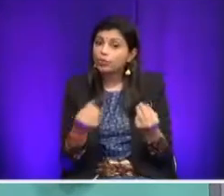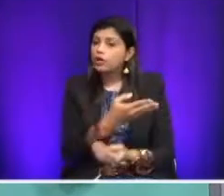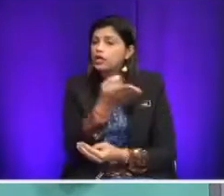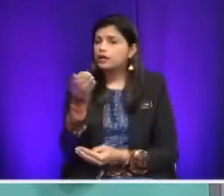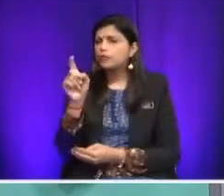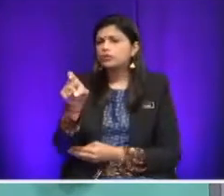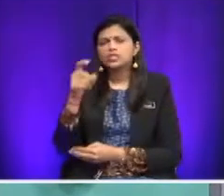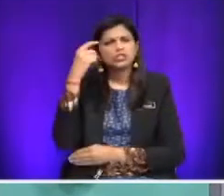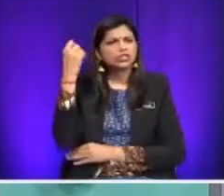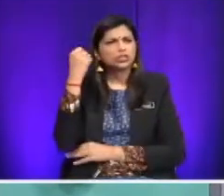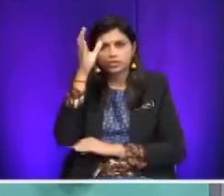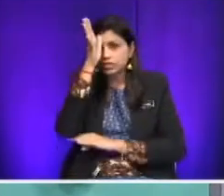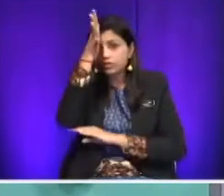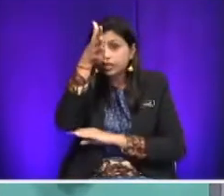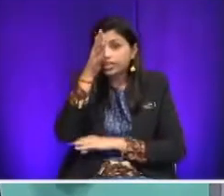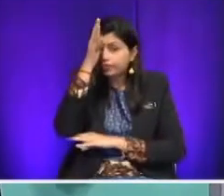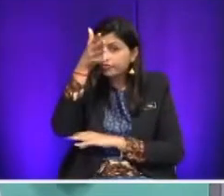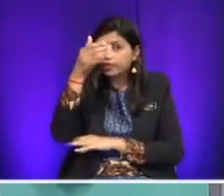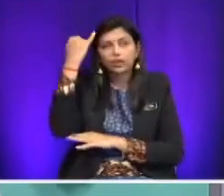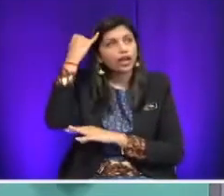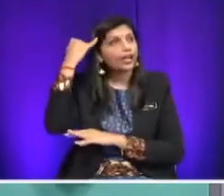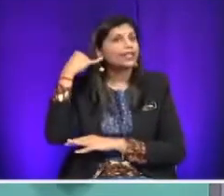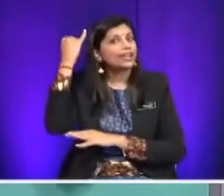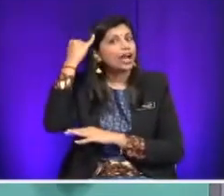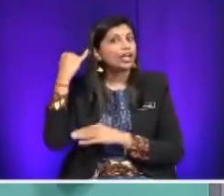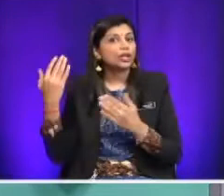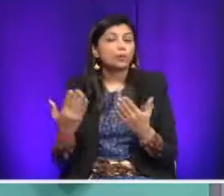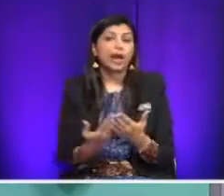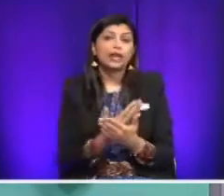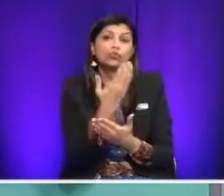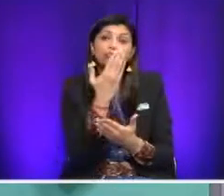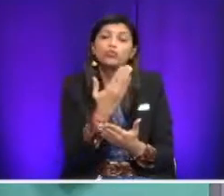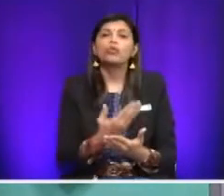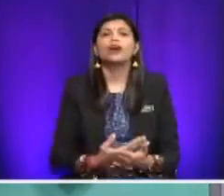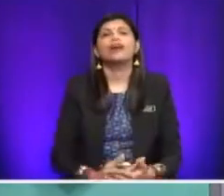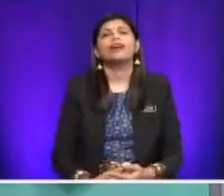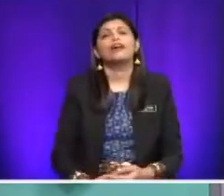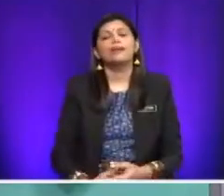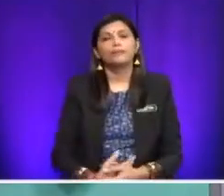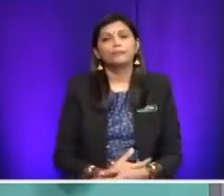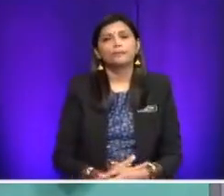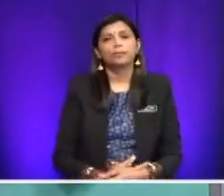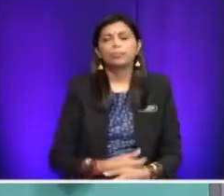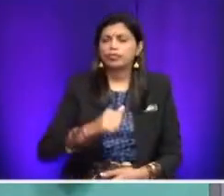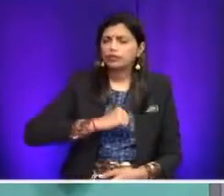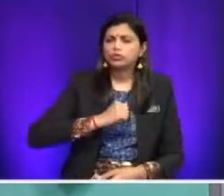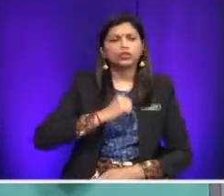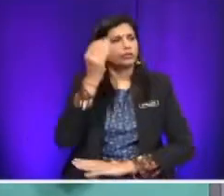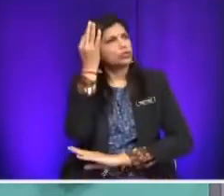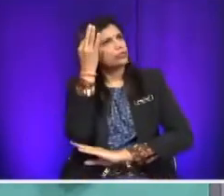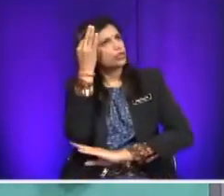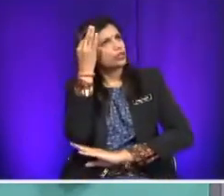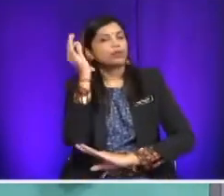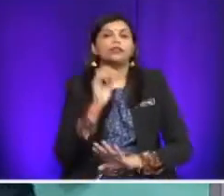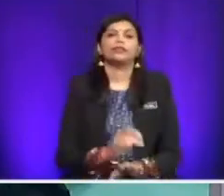akan menghasilkan Edge yang baru untuk menghasilkan produk yang terkini sejajar dengan perkembangan teknologi dan juga peredaran masukkin cek ini